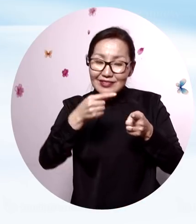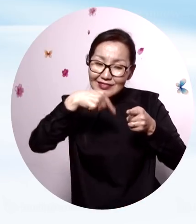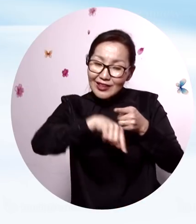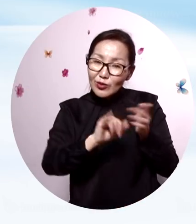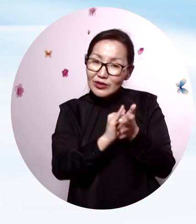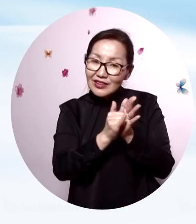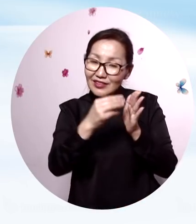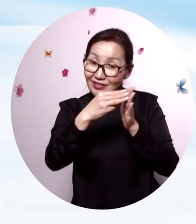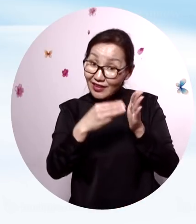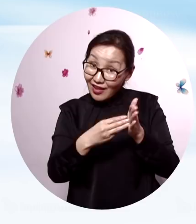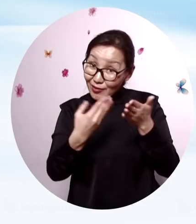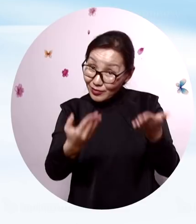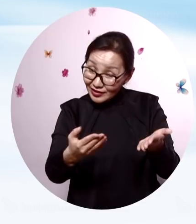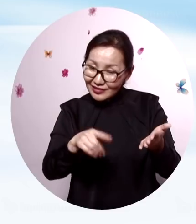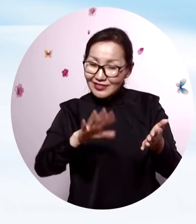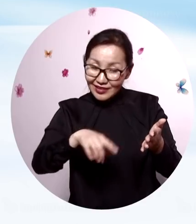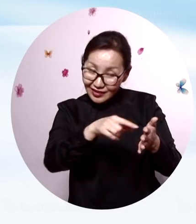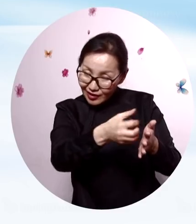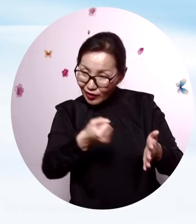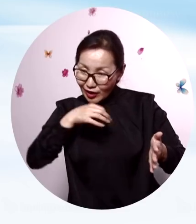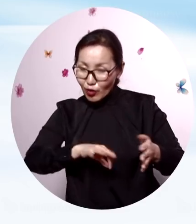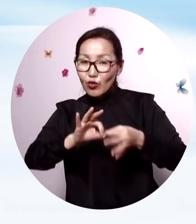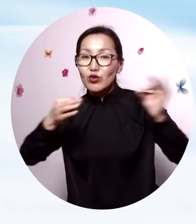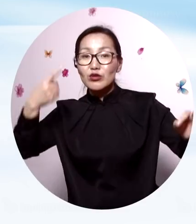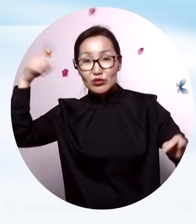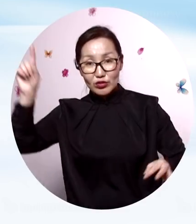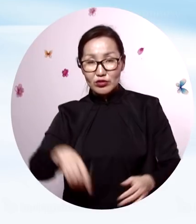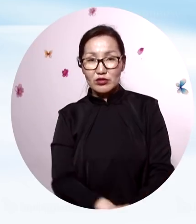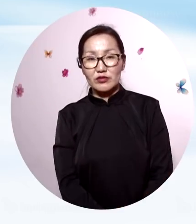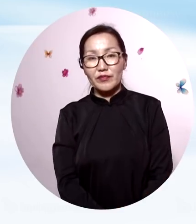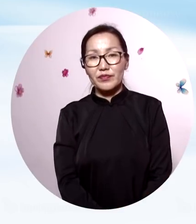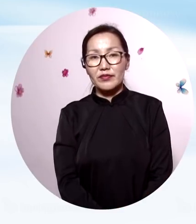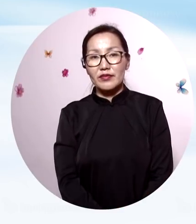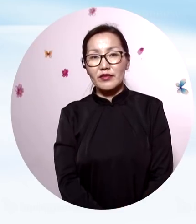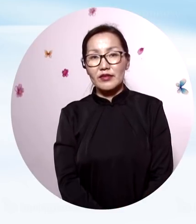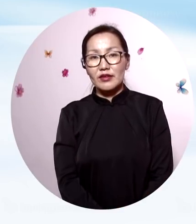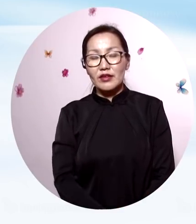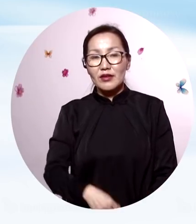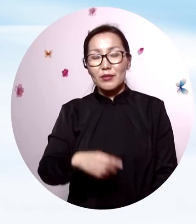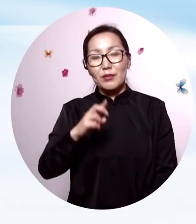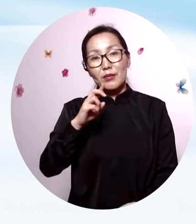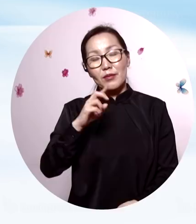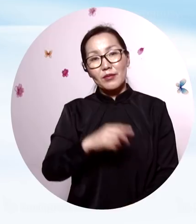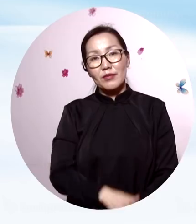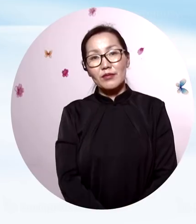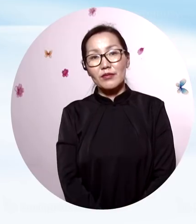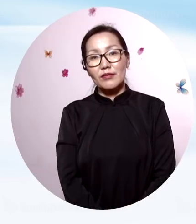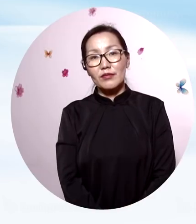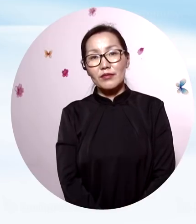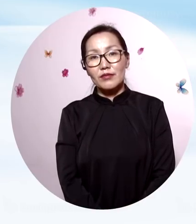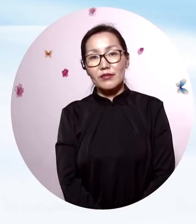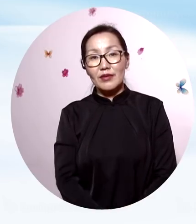маань эдэр эрсийн хүүтэнд цасан хүнчлөө нөмөрсөн баян булдын тал нүд алдам харагдана.